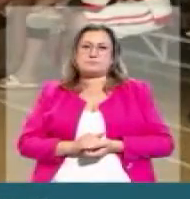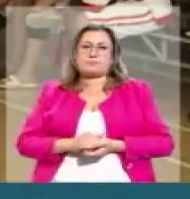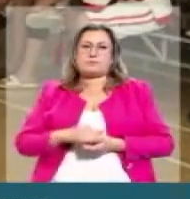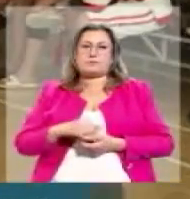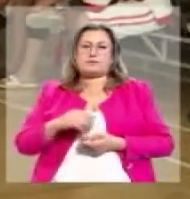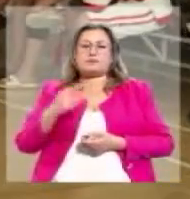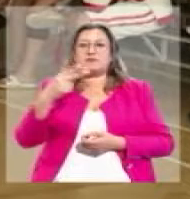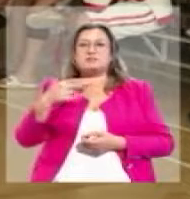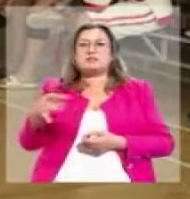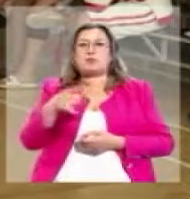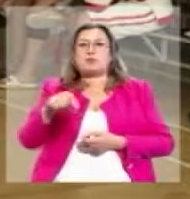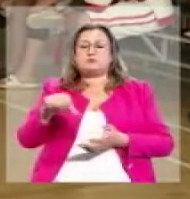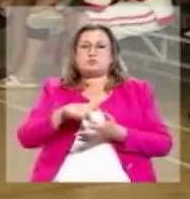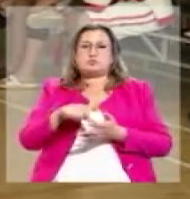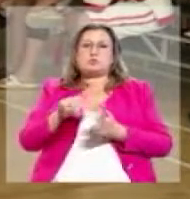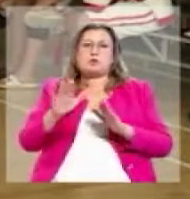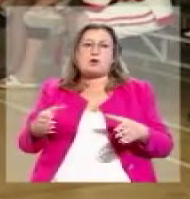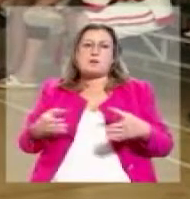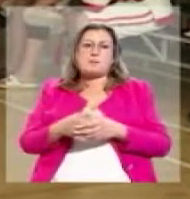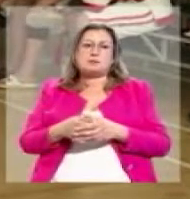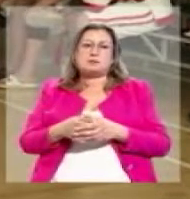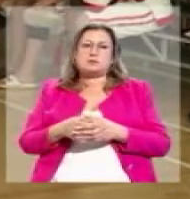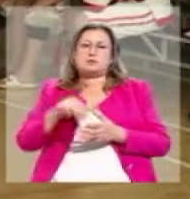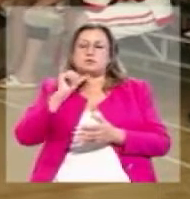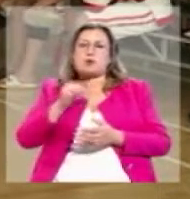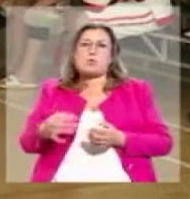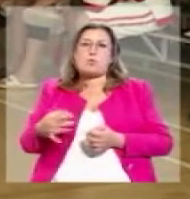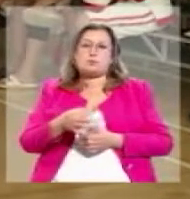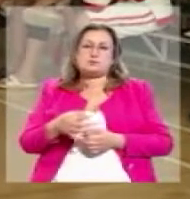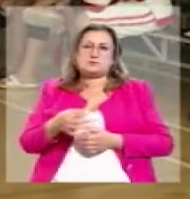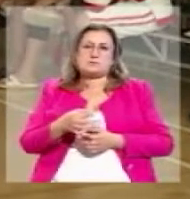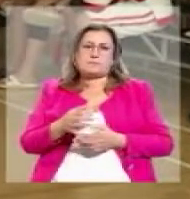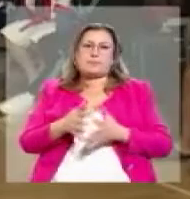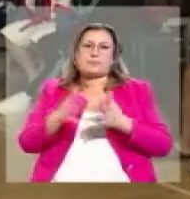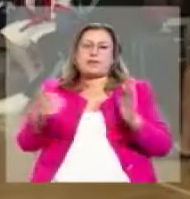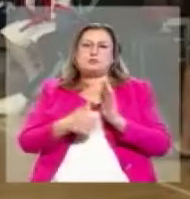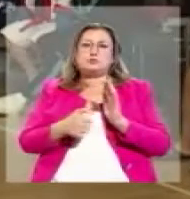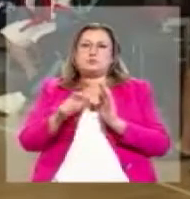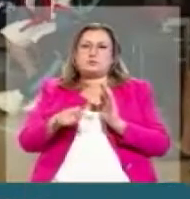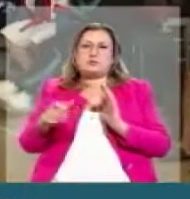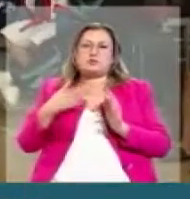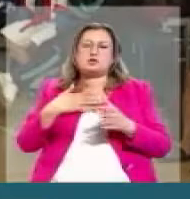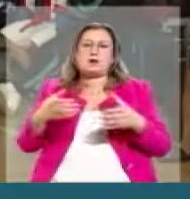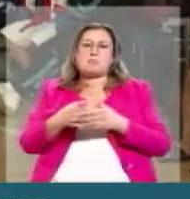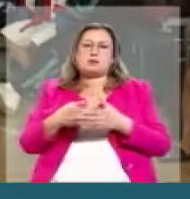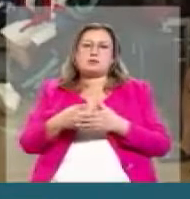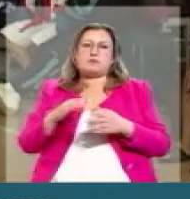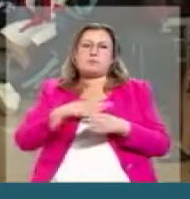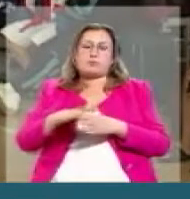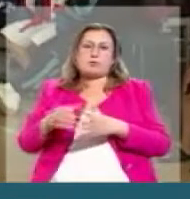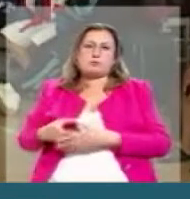Двадцать регионов здесь участвуют, только команды с Кустанайской области, более 600 человек. Наша команда представлена в полном